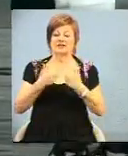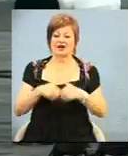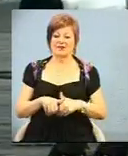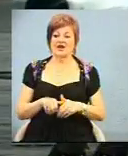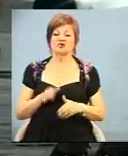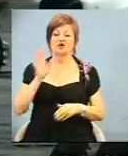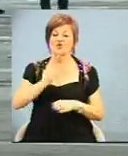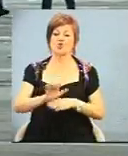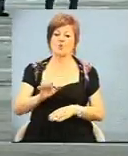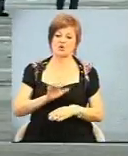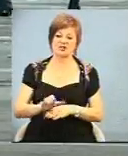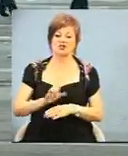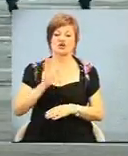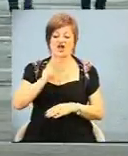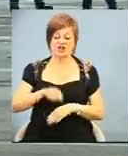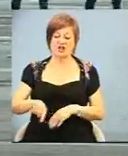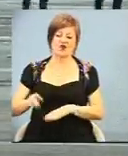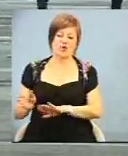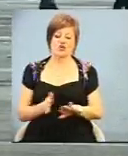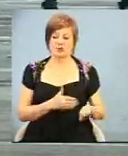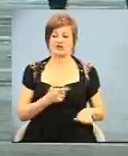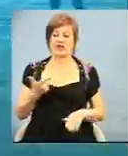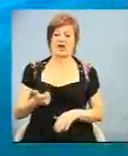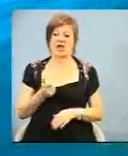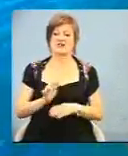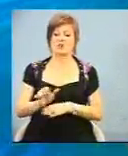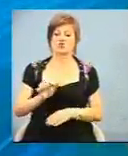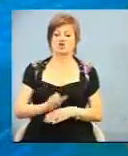підстанції, водопостачання, каналізації, тепло- і газопостачання.